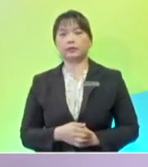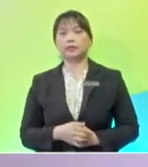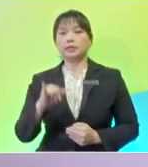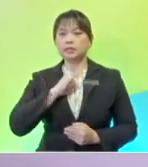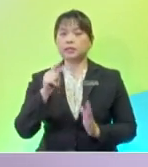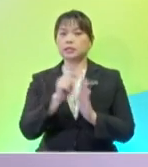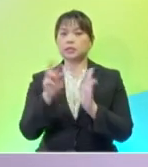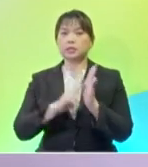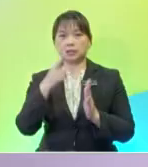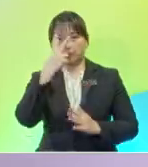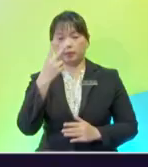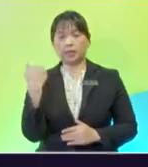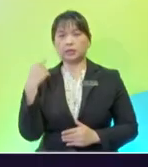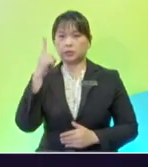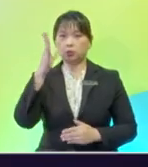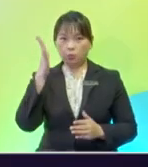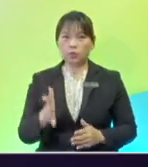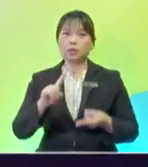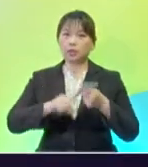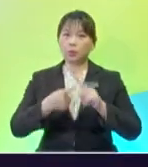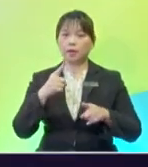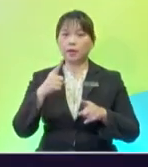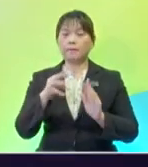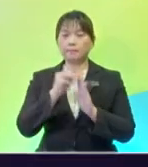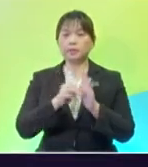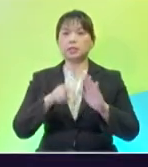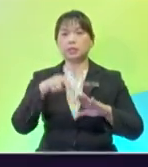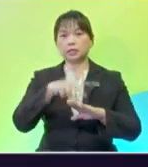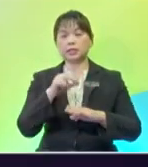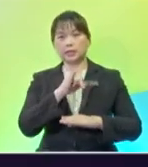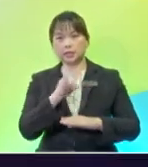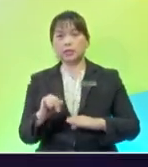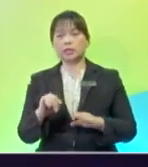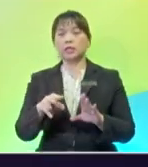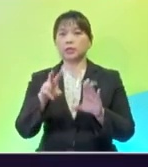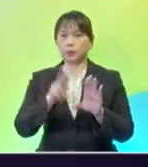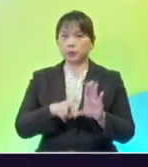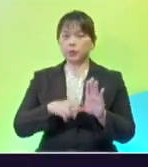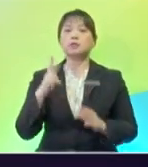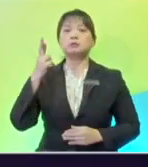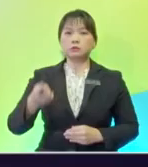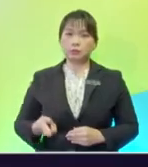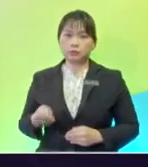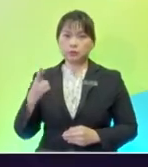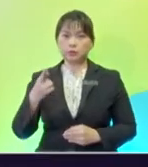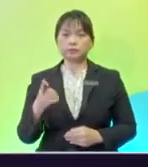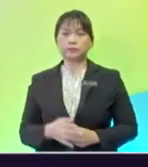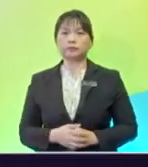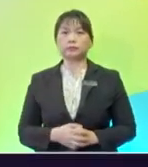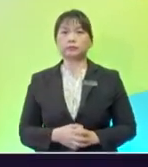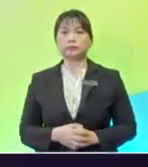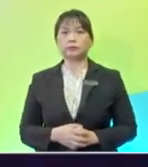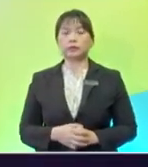ada seorang kawan ini dia menaiki kursi roda dan nampaknya kawan kita yang menaiki kursi roda ini